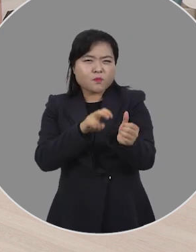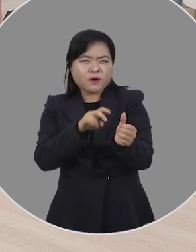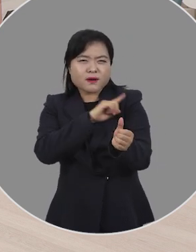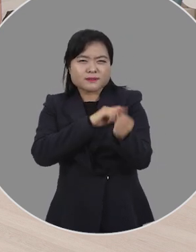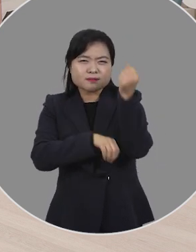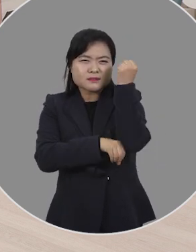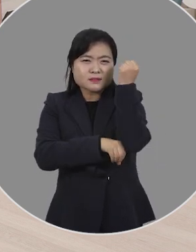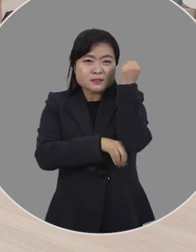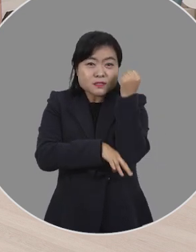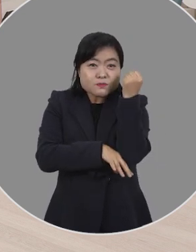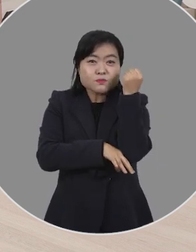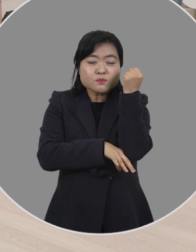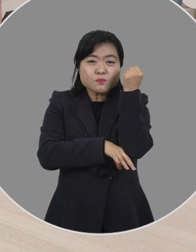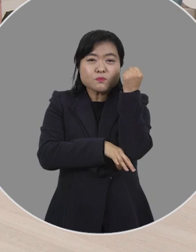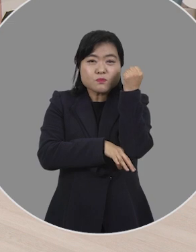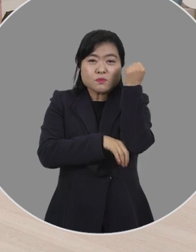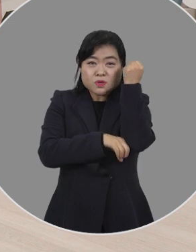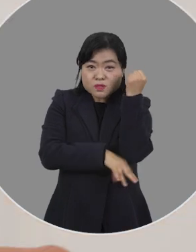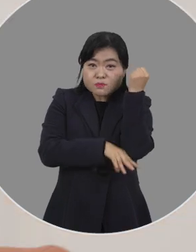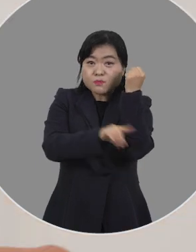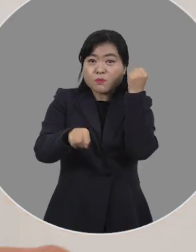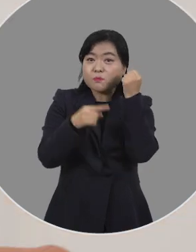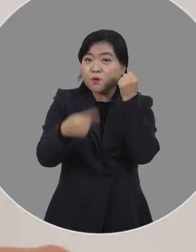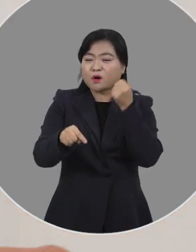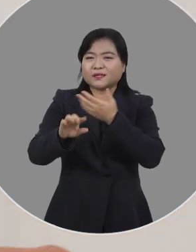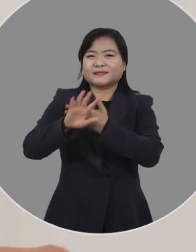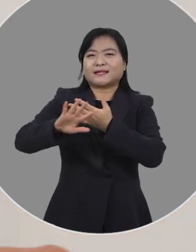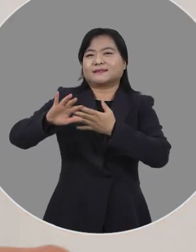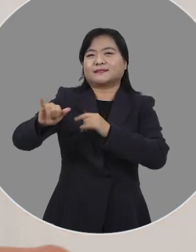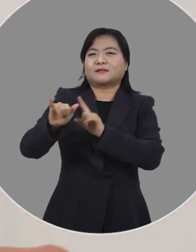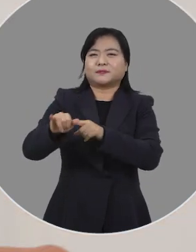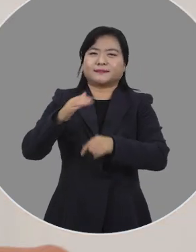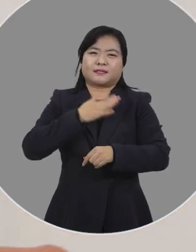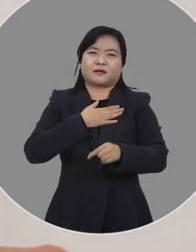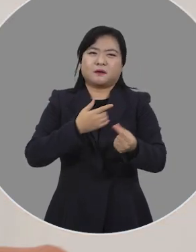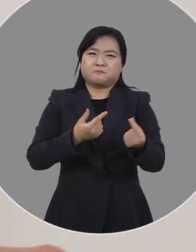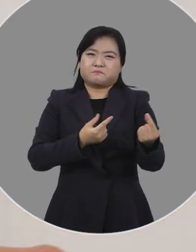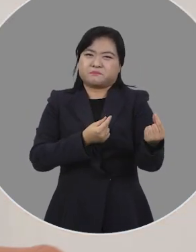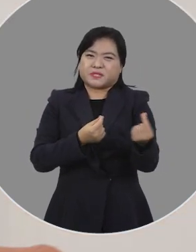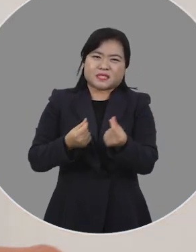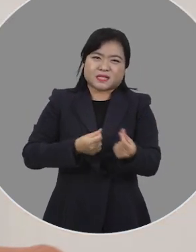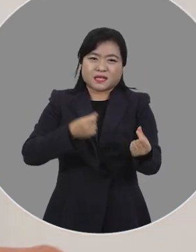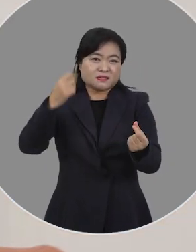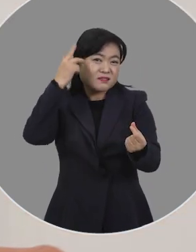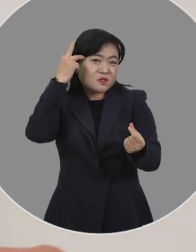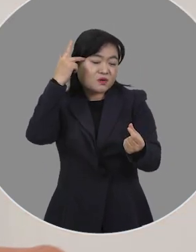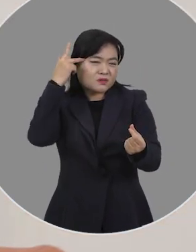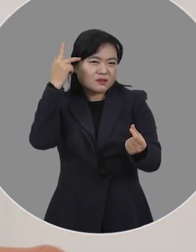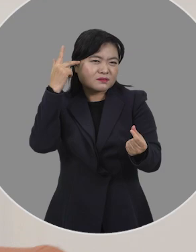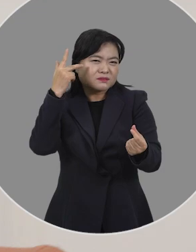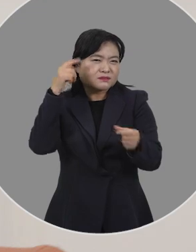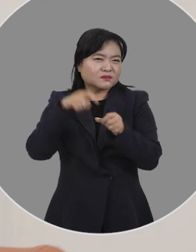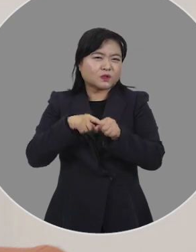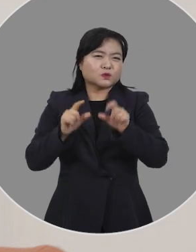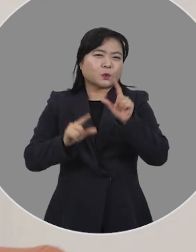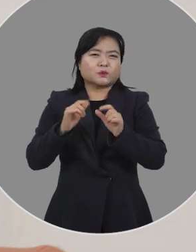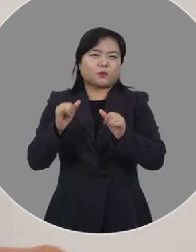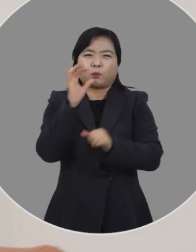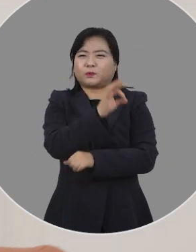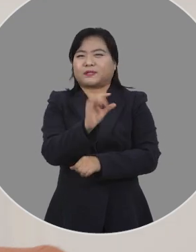가장 근본적인 그 본질은 다른 사람을 자기와 비슷한 정신적인 존재로 보지 않는